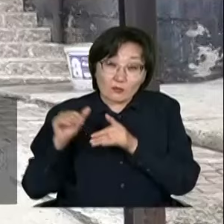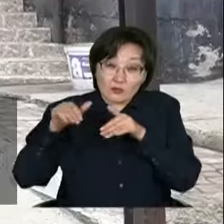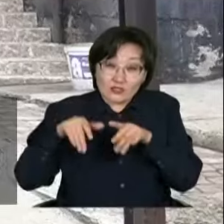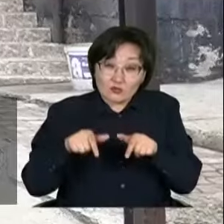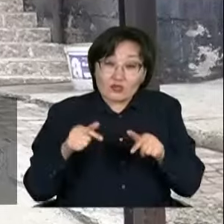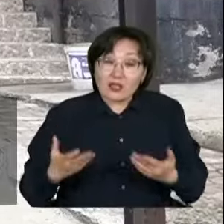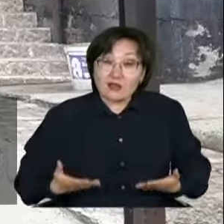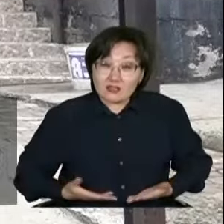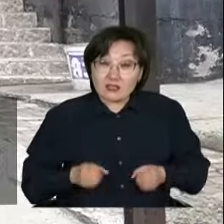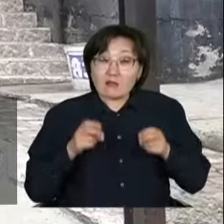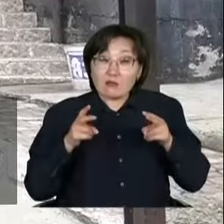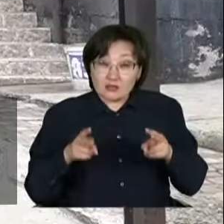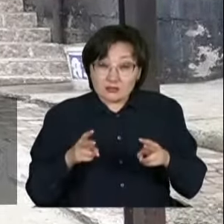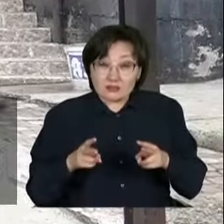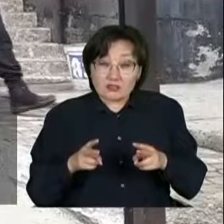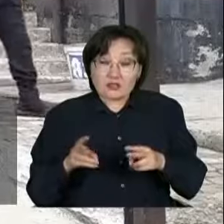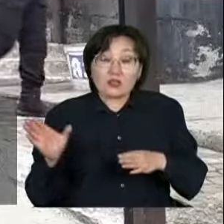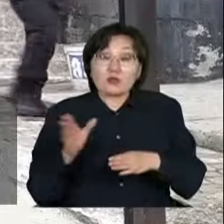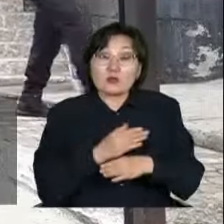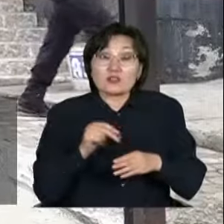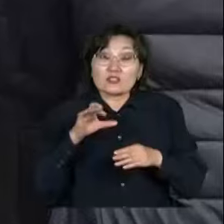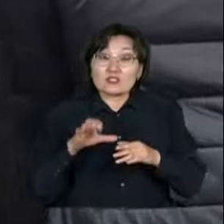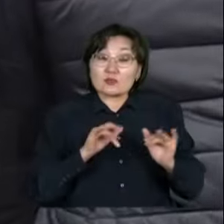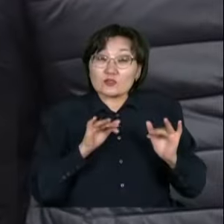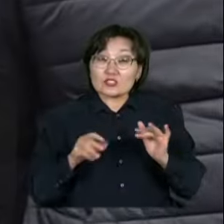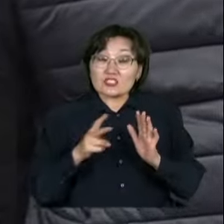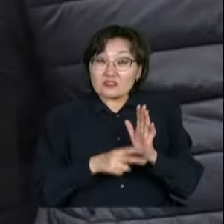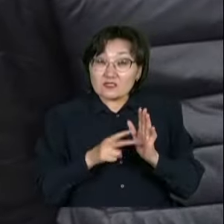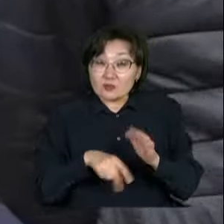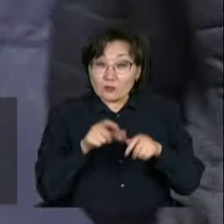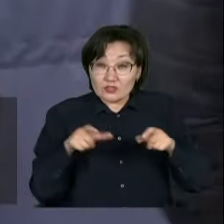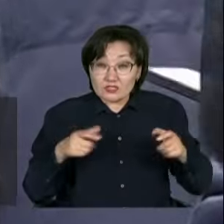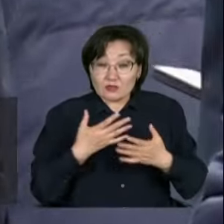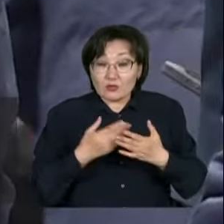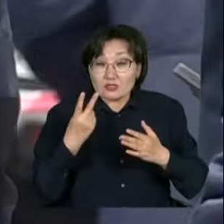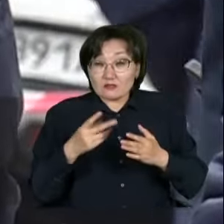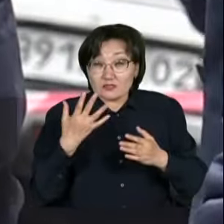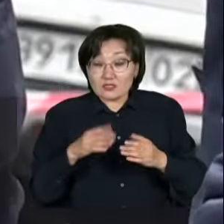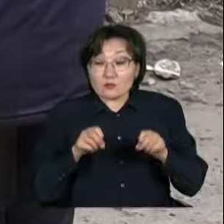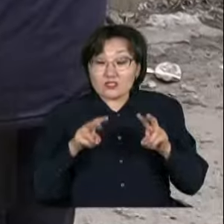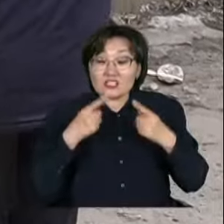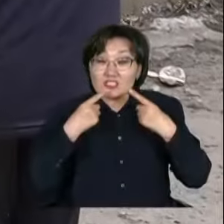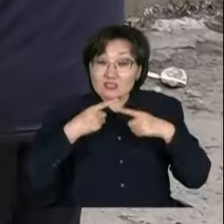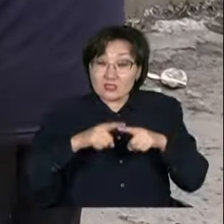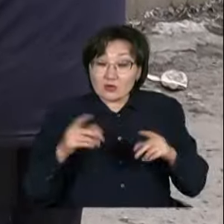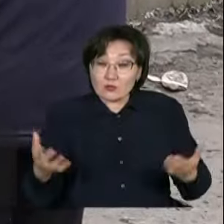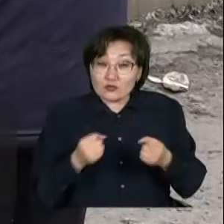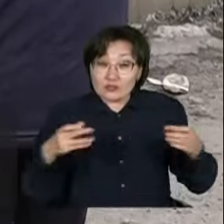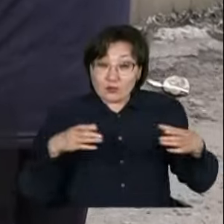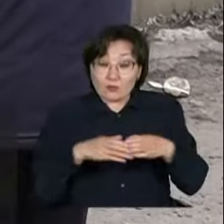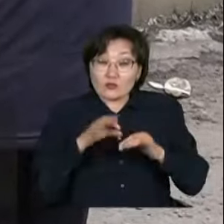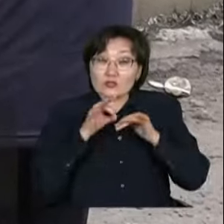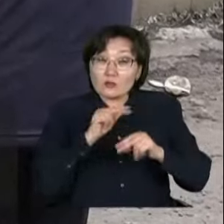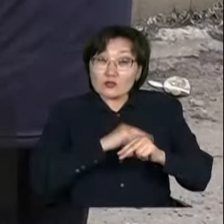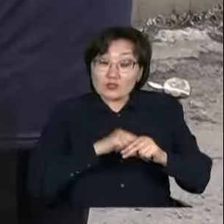жить. В ликвидации ЧС задействовали порядка 70 человек и около 25 единиц техники. Спасатели провели работы